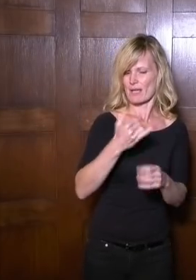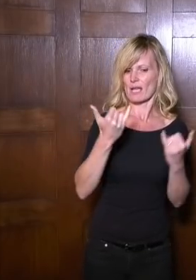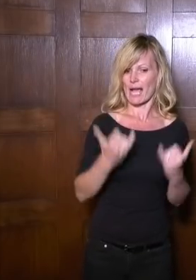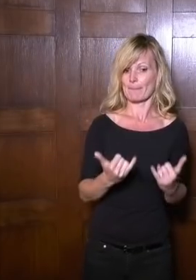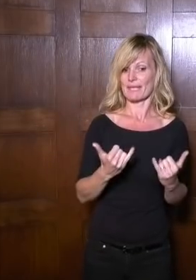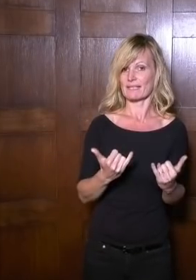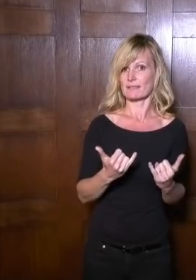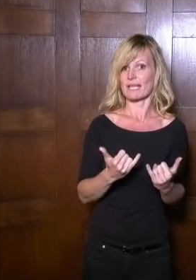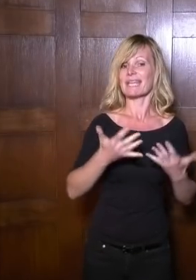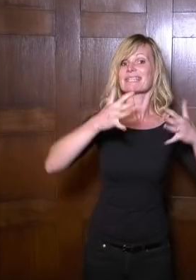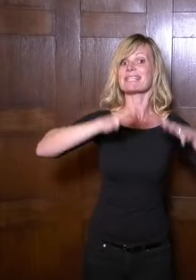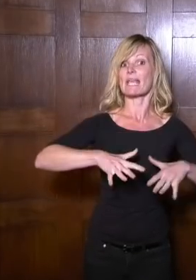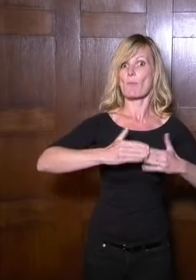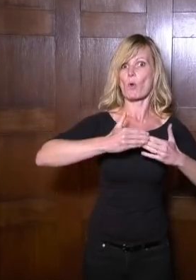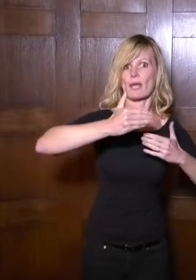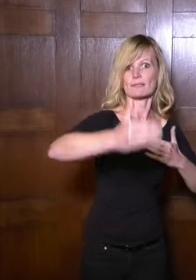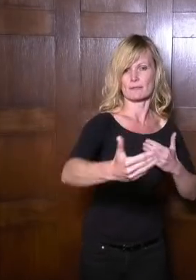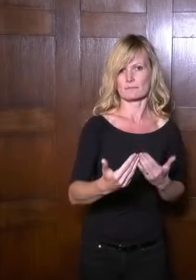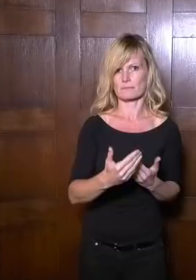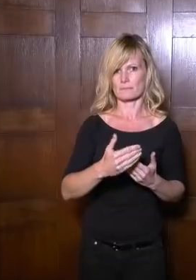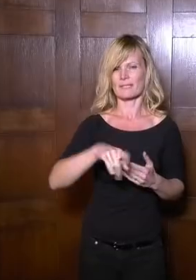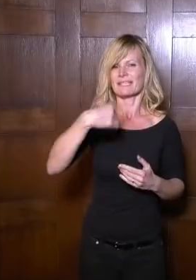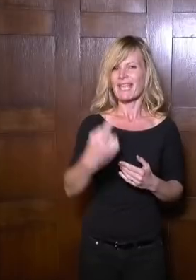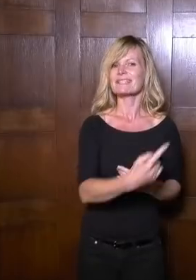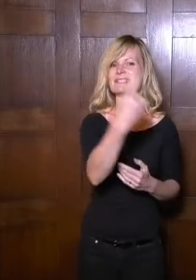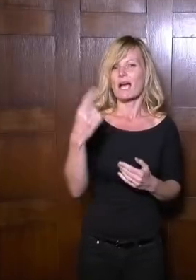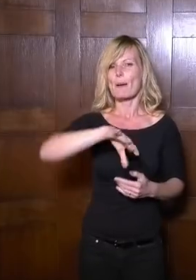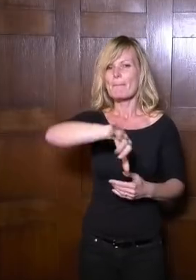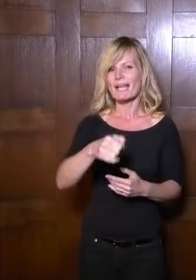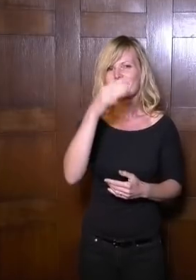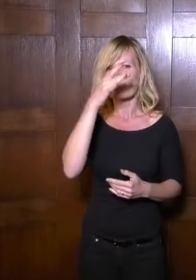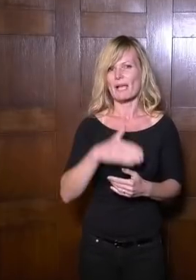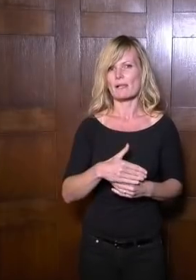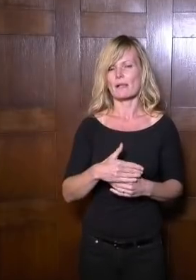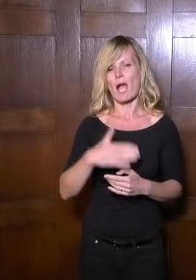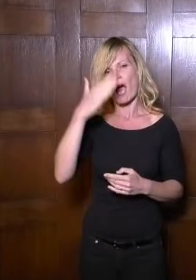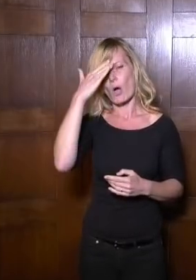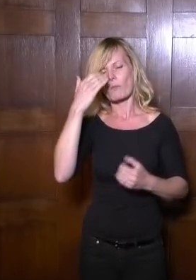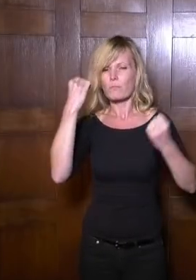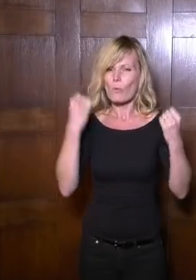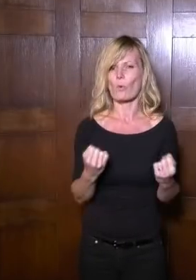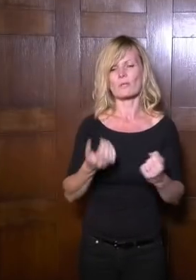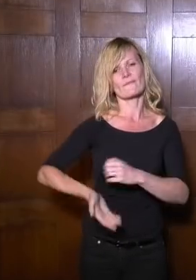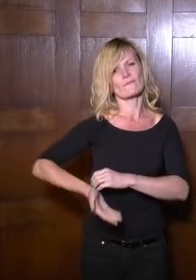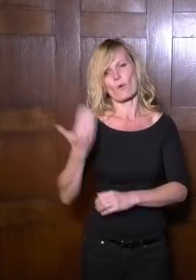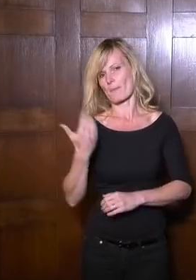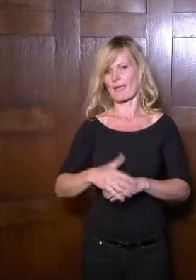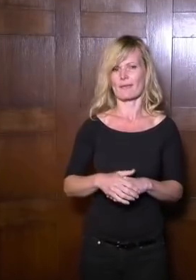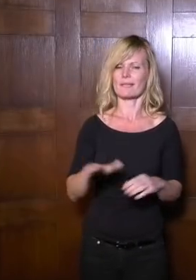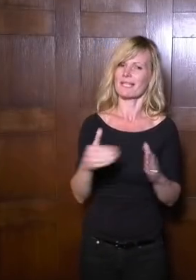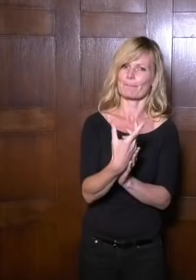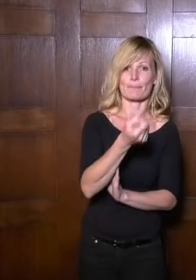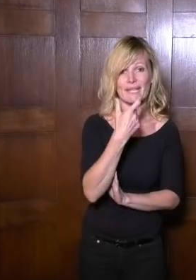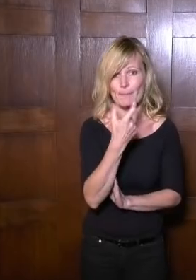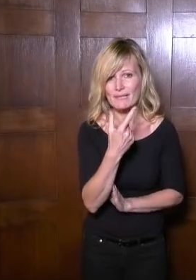10 Monate. In 10 Monaten, im März, April kommenden Jahres, ist das Wesentliche überstanden. Da gibt es Medikamente, da wird es einen